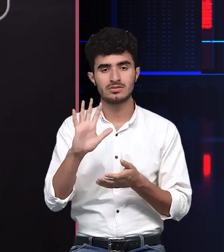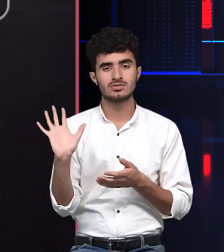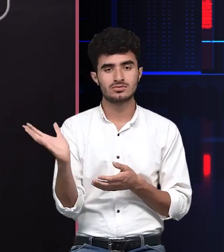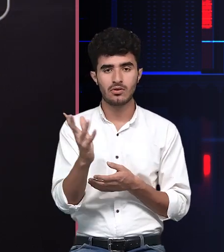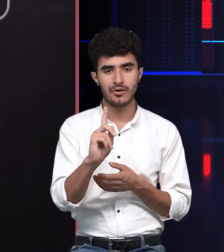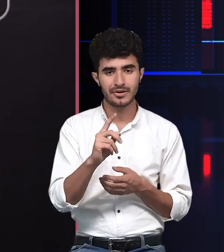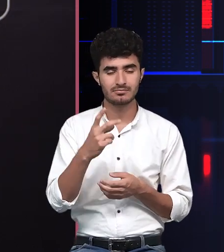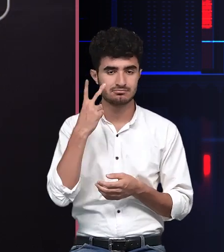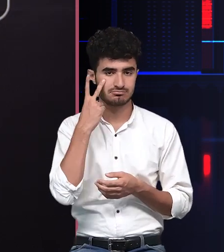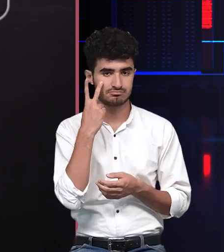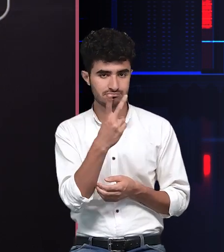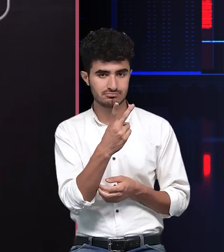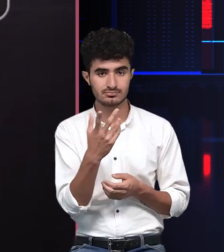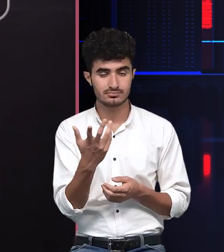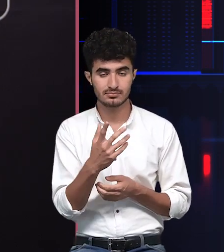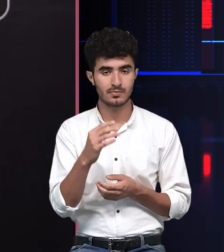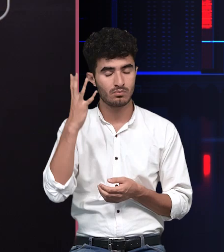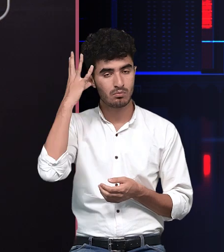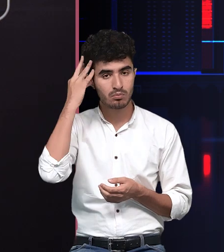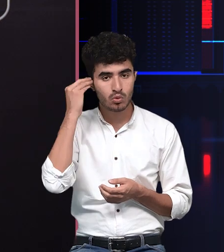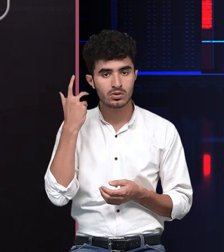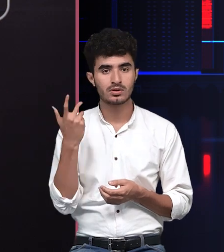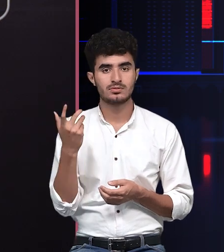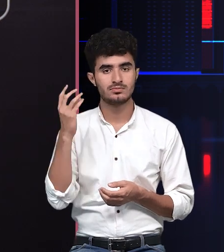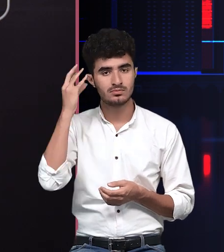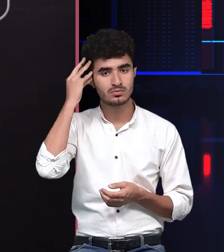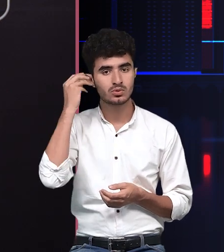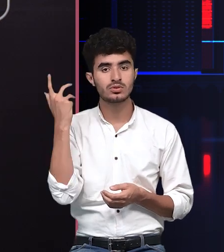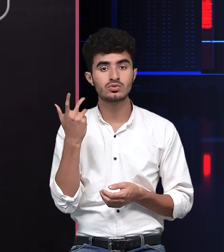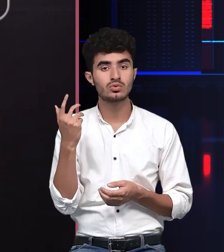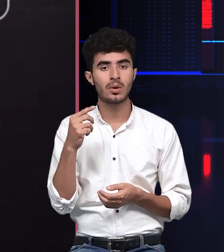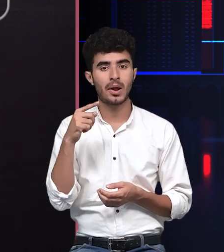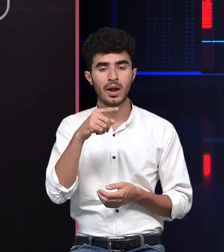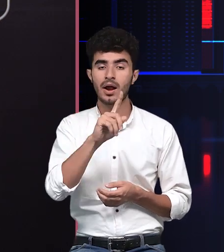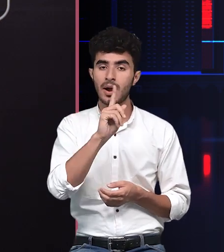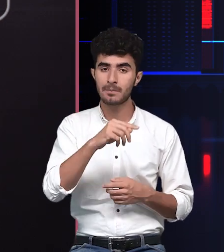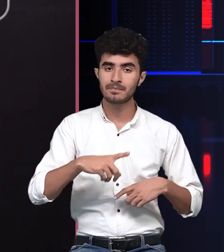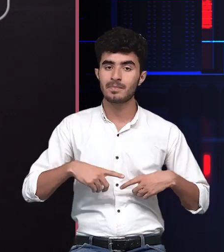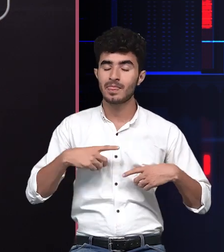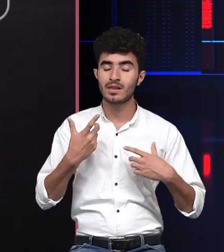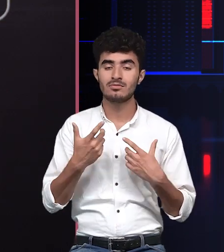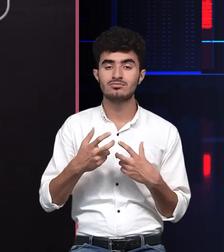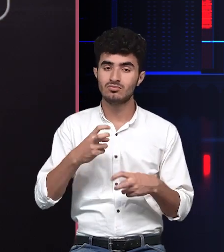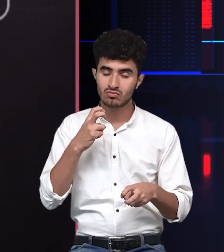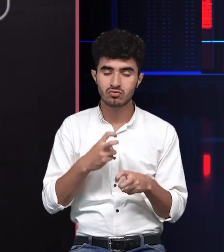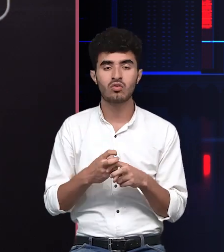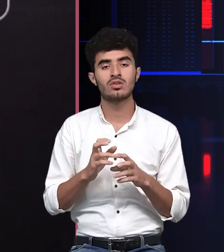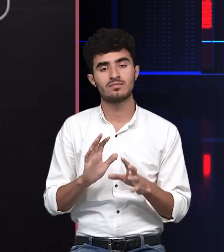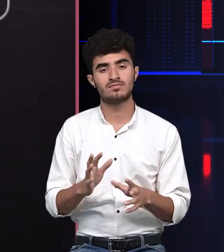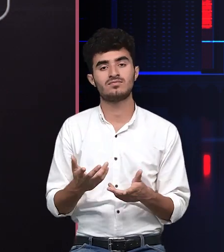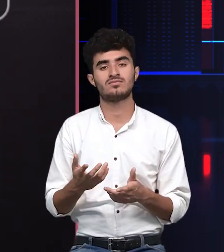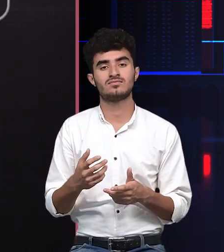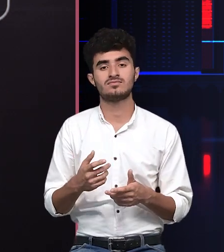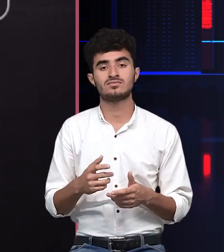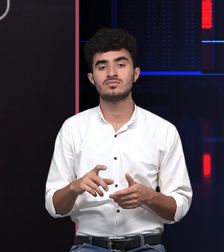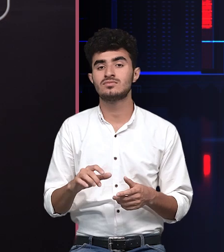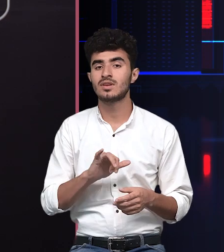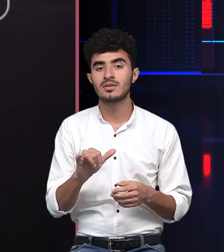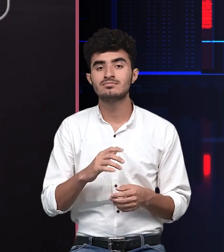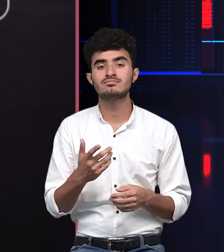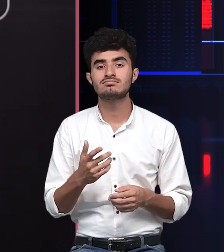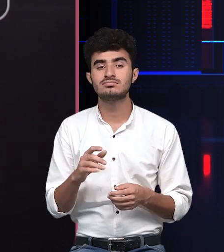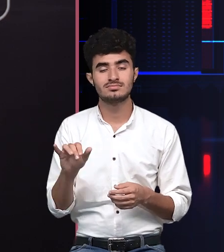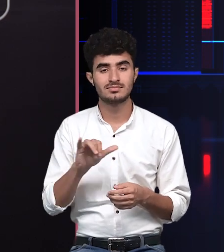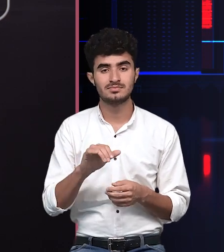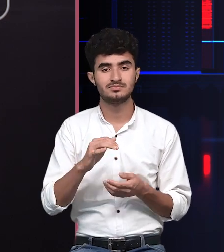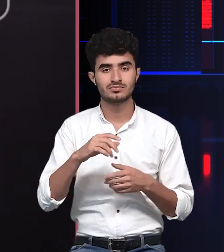تو یہ بھول جاتے ہیں کہ اس کے پیچھے اس کا ٹراما ہے، وہ اس کو بیڈنس کی طرف لے جاتے ہیں اور وہ بھی آئسولیٹ